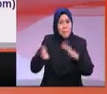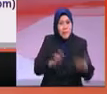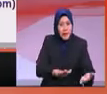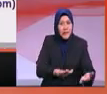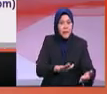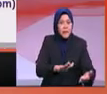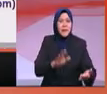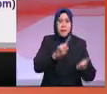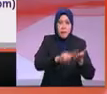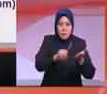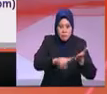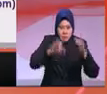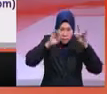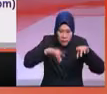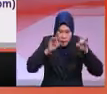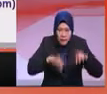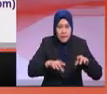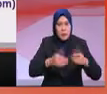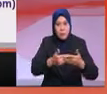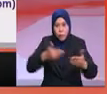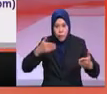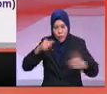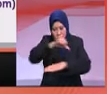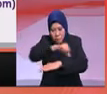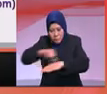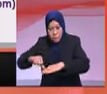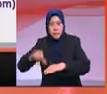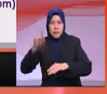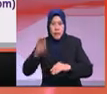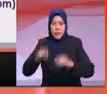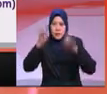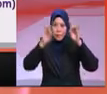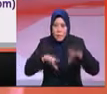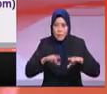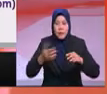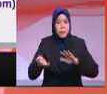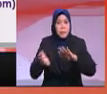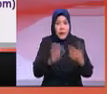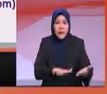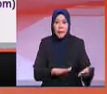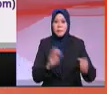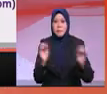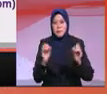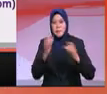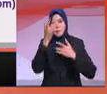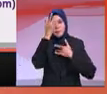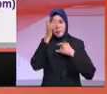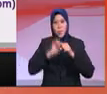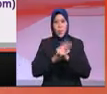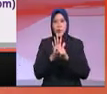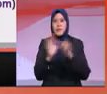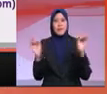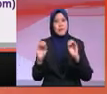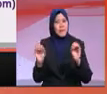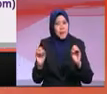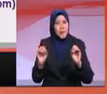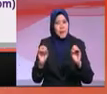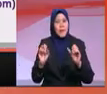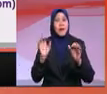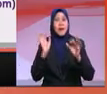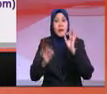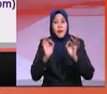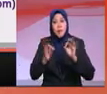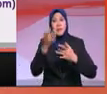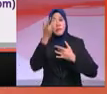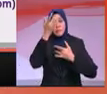jalankan saringan sebelum kita menjalankan postmortem. Jadi kita pastikan mayat itu tak dijangkiti. Kalau mayat itu dijangkiti, jadi